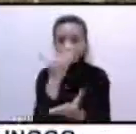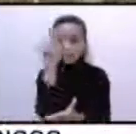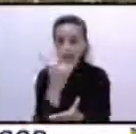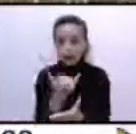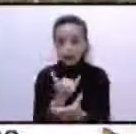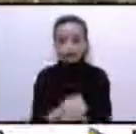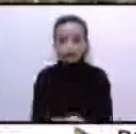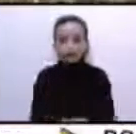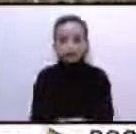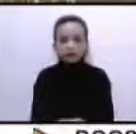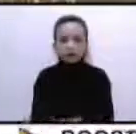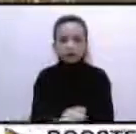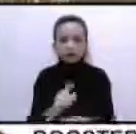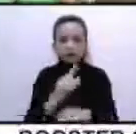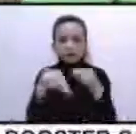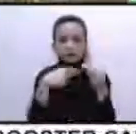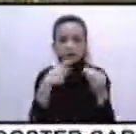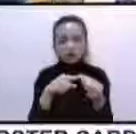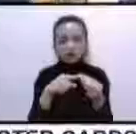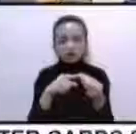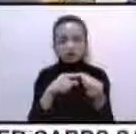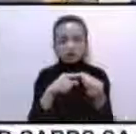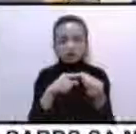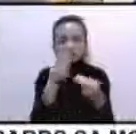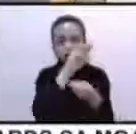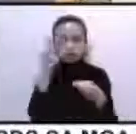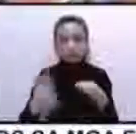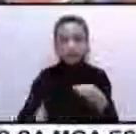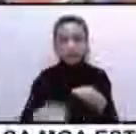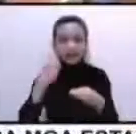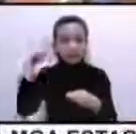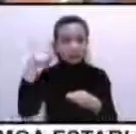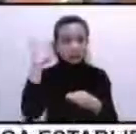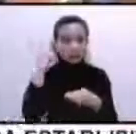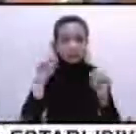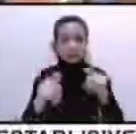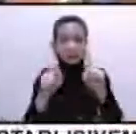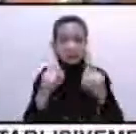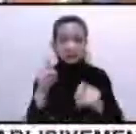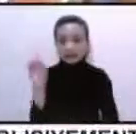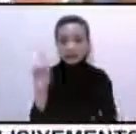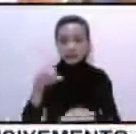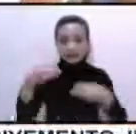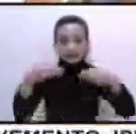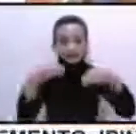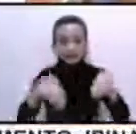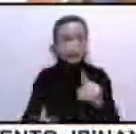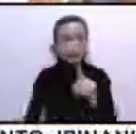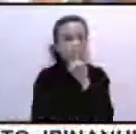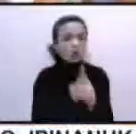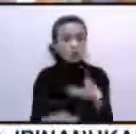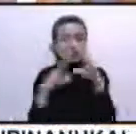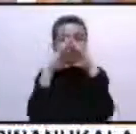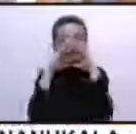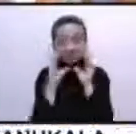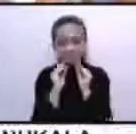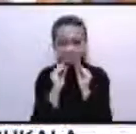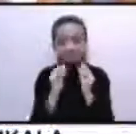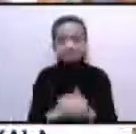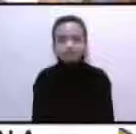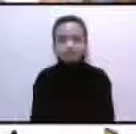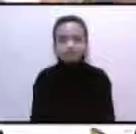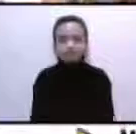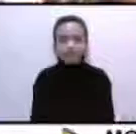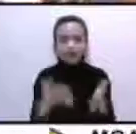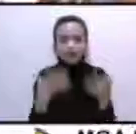kaugnay ng pagibenta ng Manila local government sa Divisoria Public Market. Nakakalungkot nga po at naibenta ang